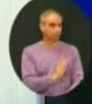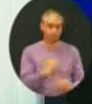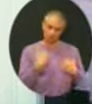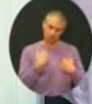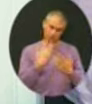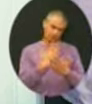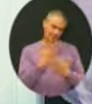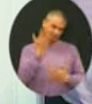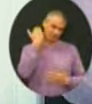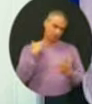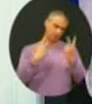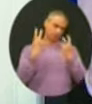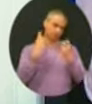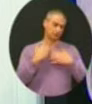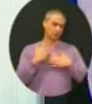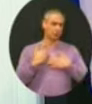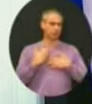כבר הייתי שם.